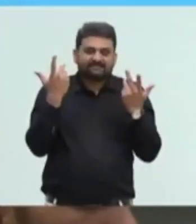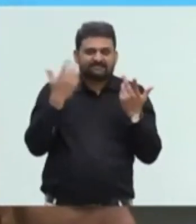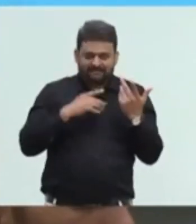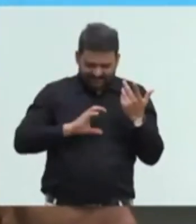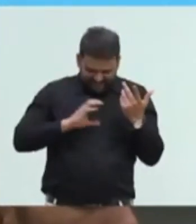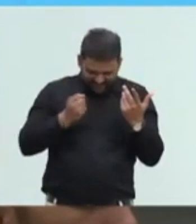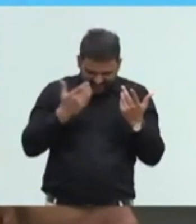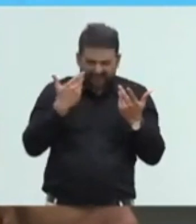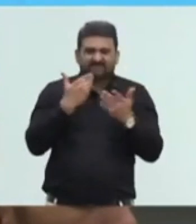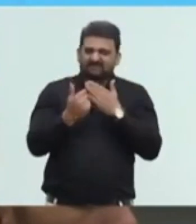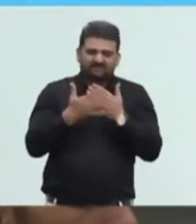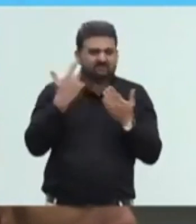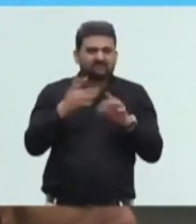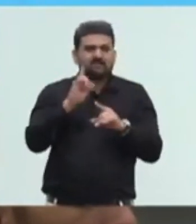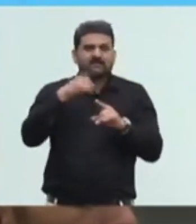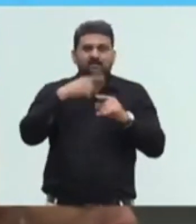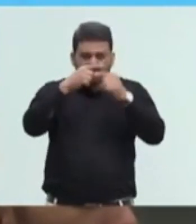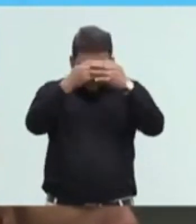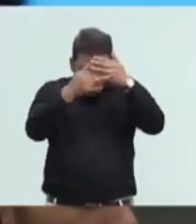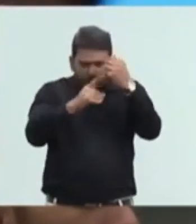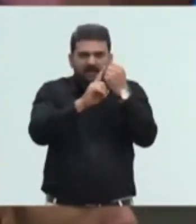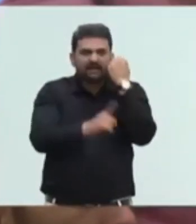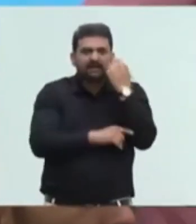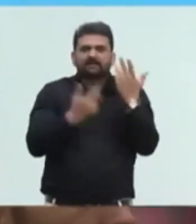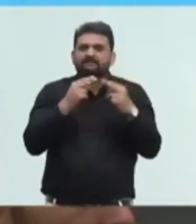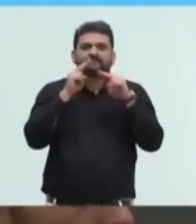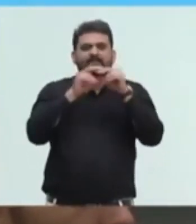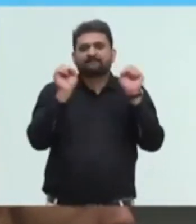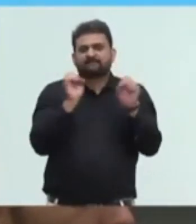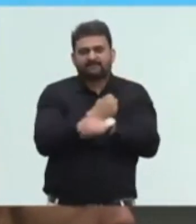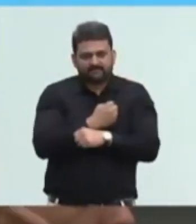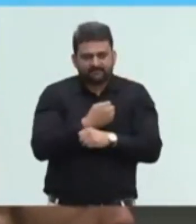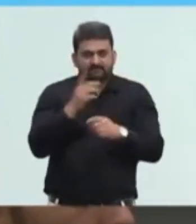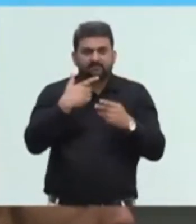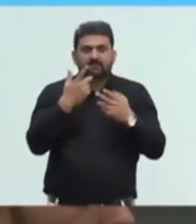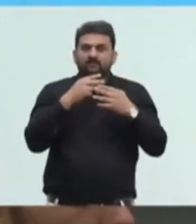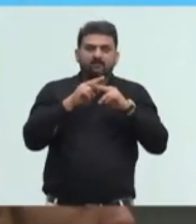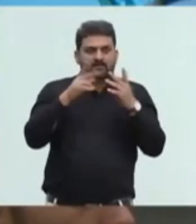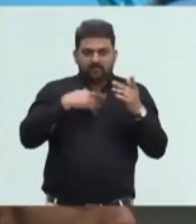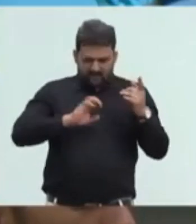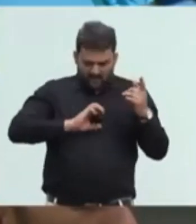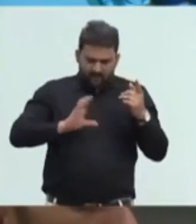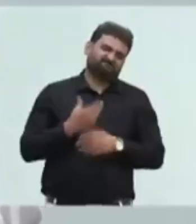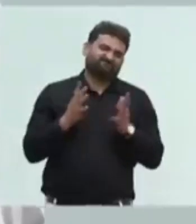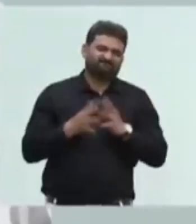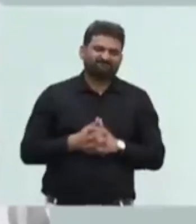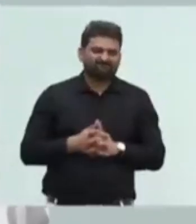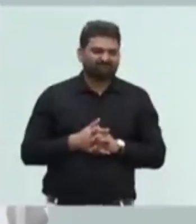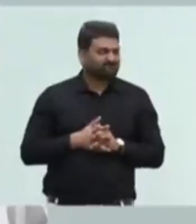मिला लेकिन लास्ट टाइम मेरा क्वालिफिकेशन तो फाइनल हुआ तो हो तो मिला